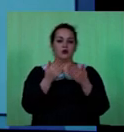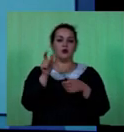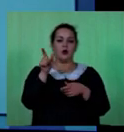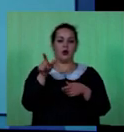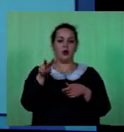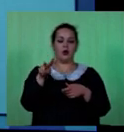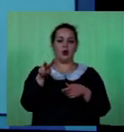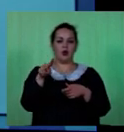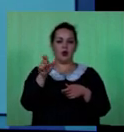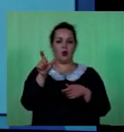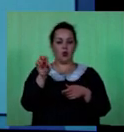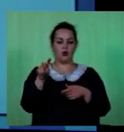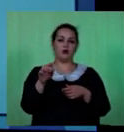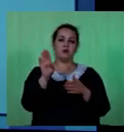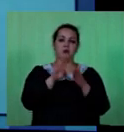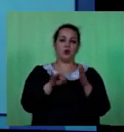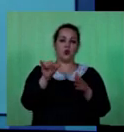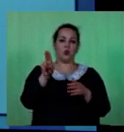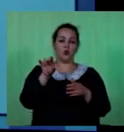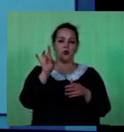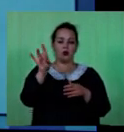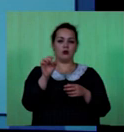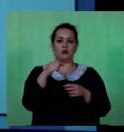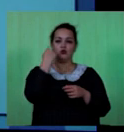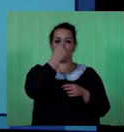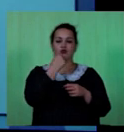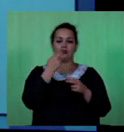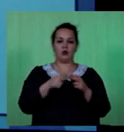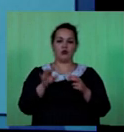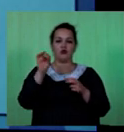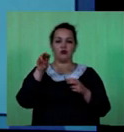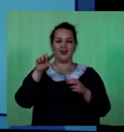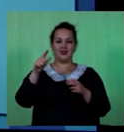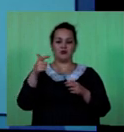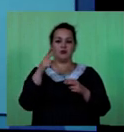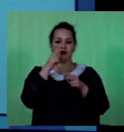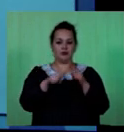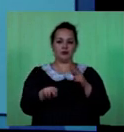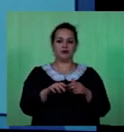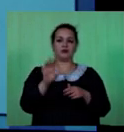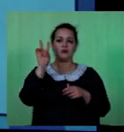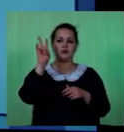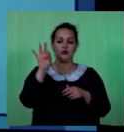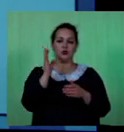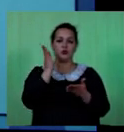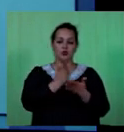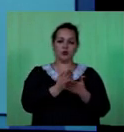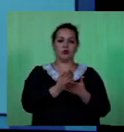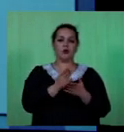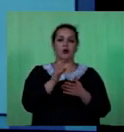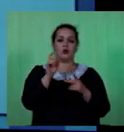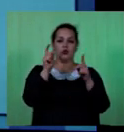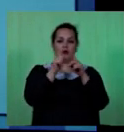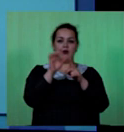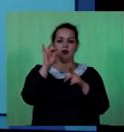глаголы с безударными личными окончаниями на «ить». Но есть исключение